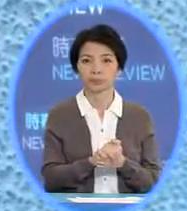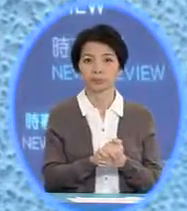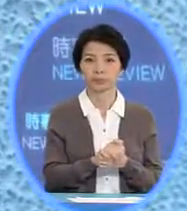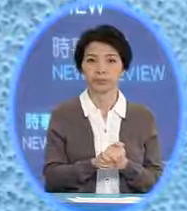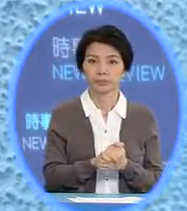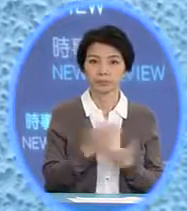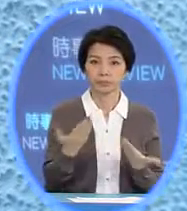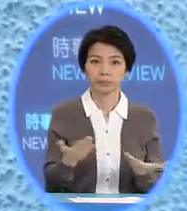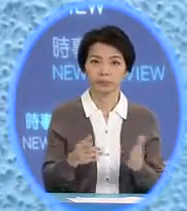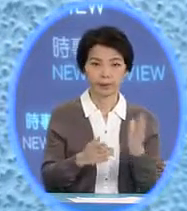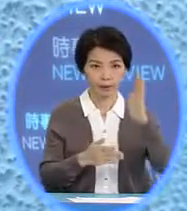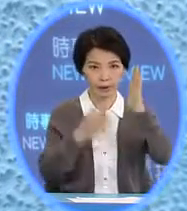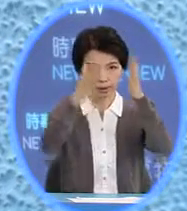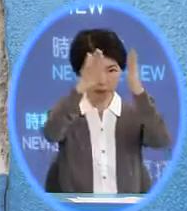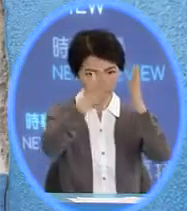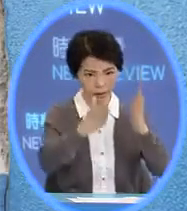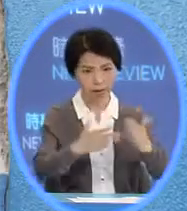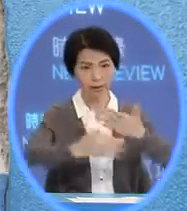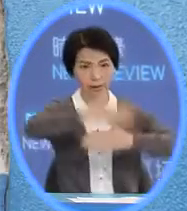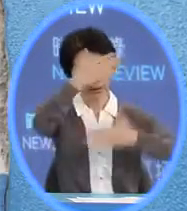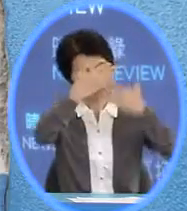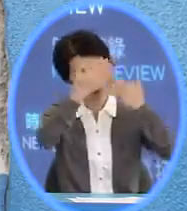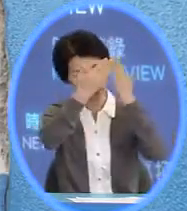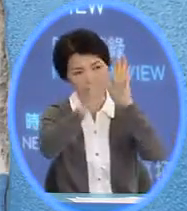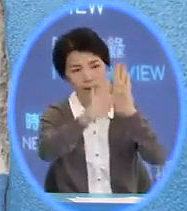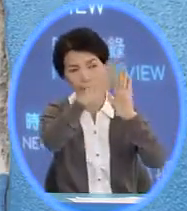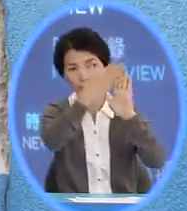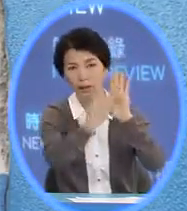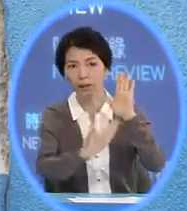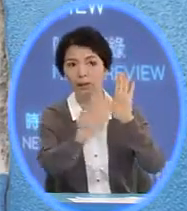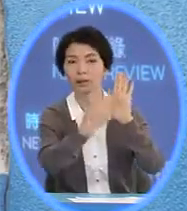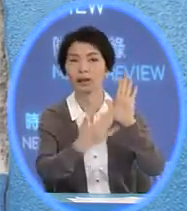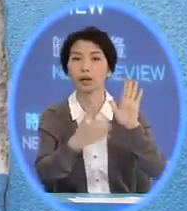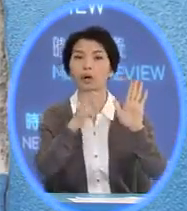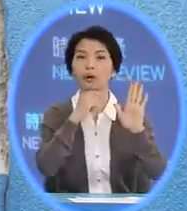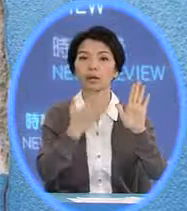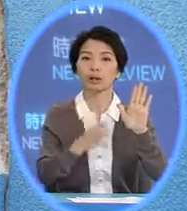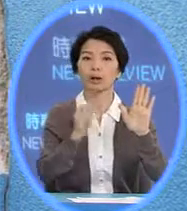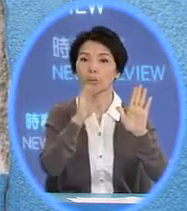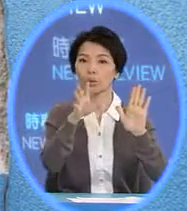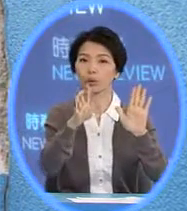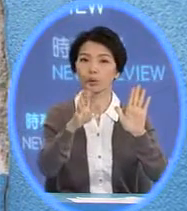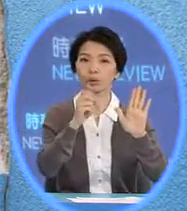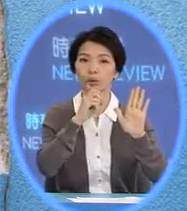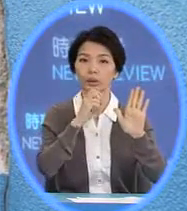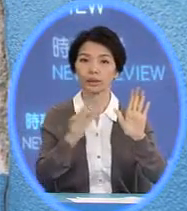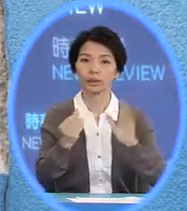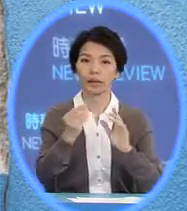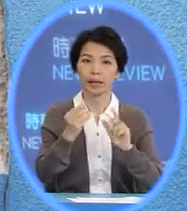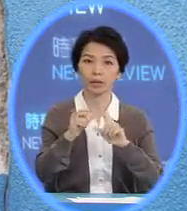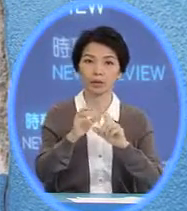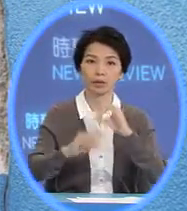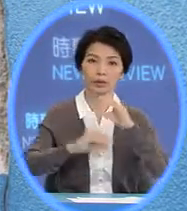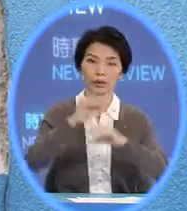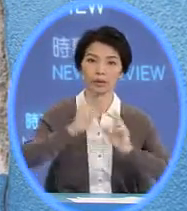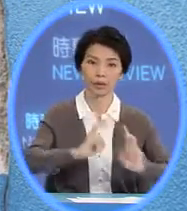這條裂紋就是大廈的外牆的一條裂紋，咁啊，見到咧，我哋好多居民同埋我哋嘅反應咧，就話有沙中線工程之後咧嘅裂紋